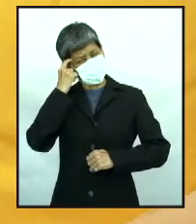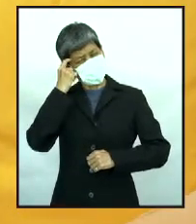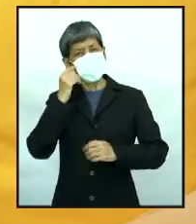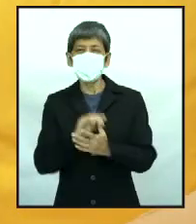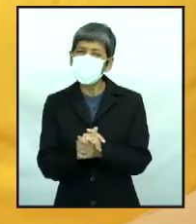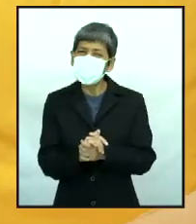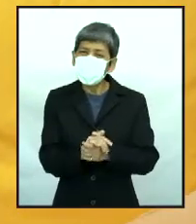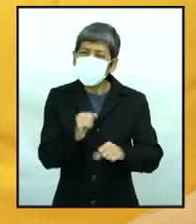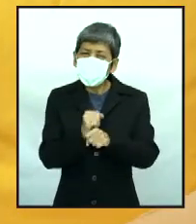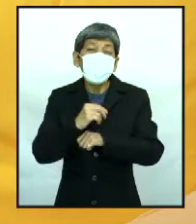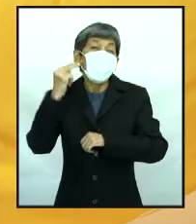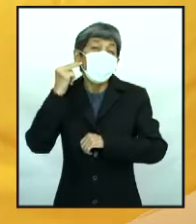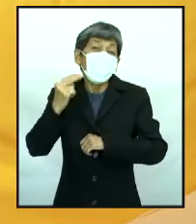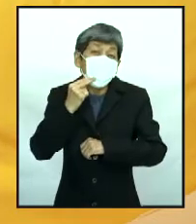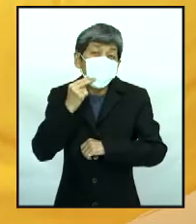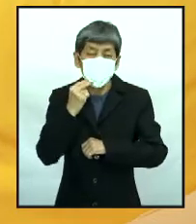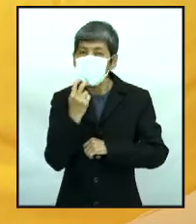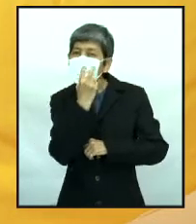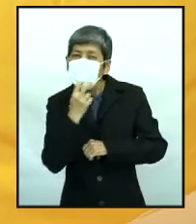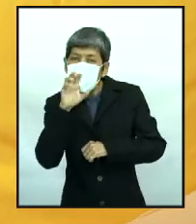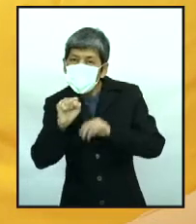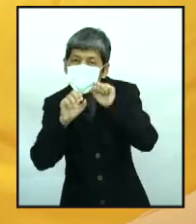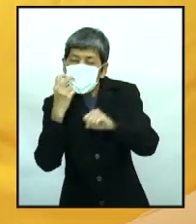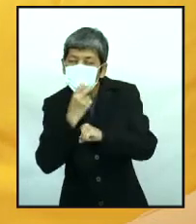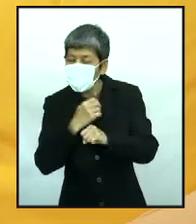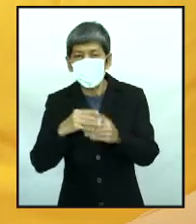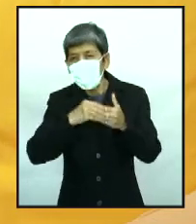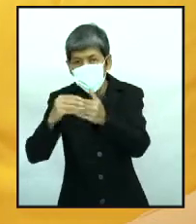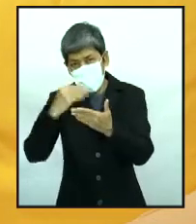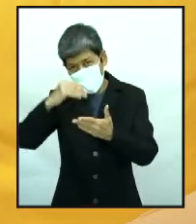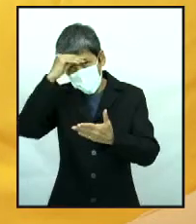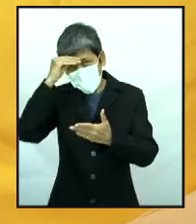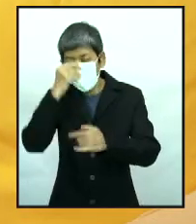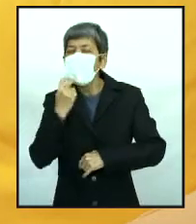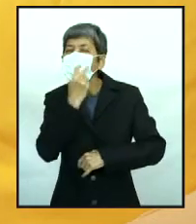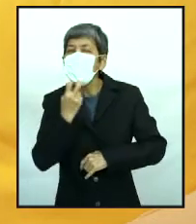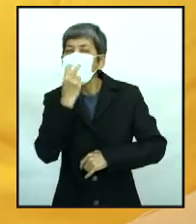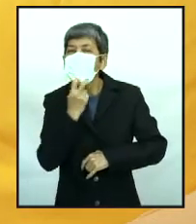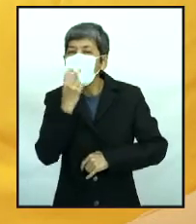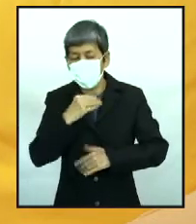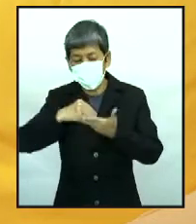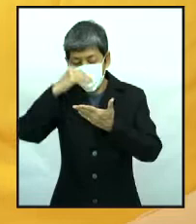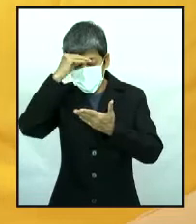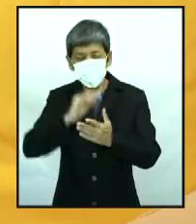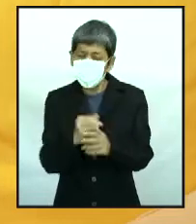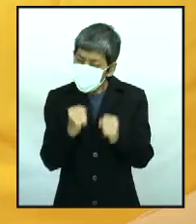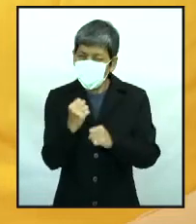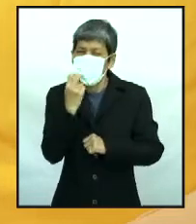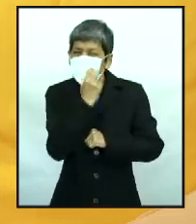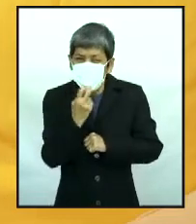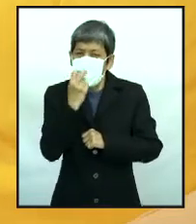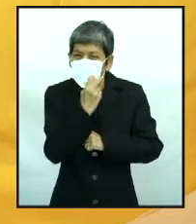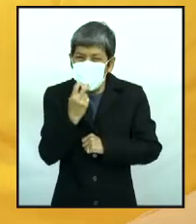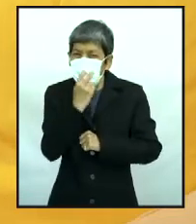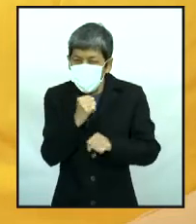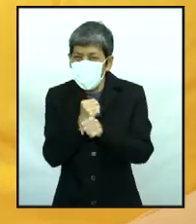คนพิการเนี่ยคุณหูหนวกบางคนยังอ่านปากได้เราก็เลยให้เขาส่งเขาไปเรียนการอ่านออกพยายามให้อ่านริมฝีป